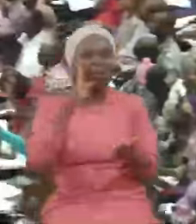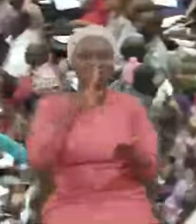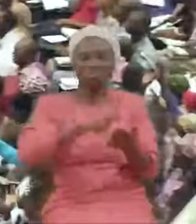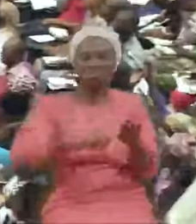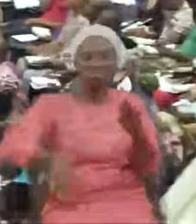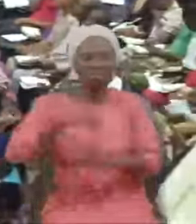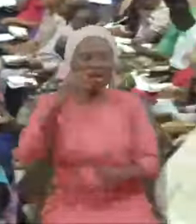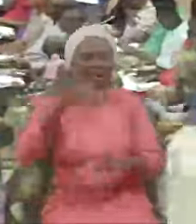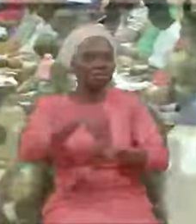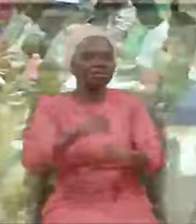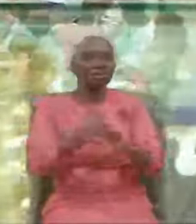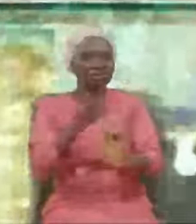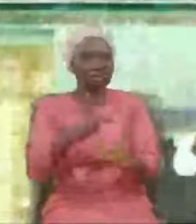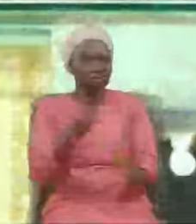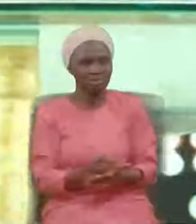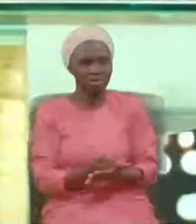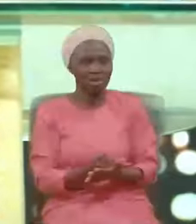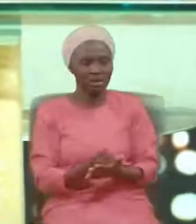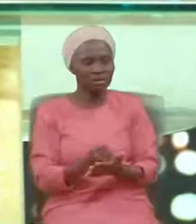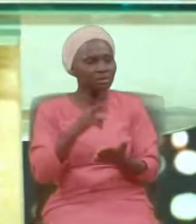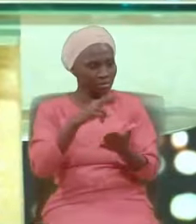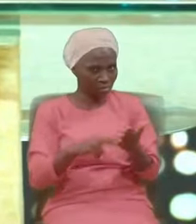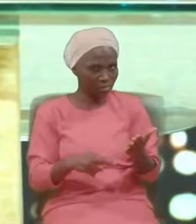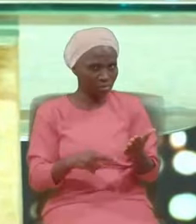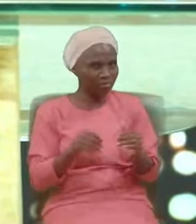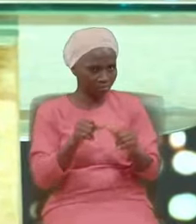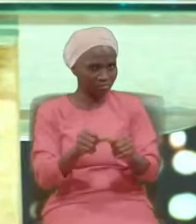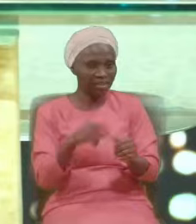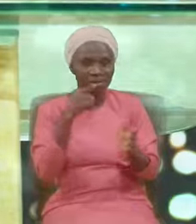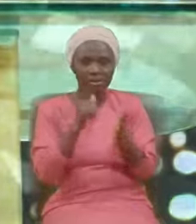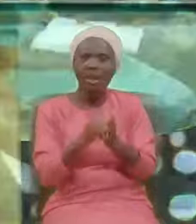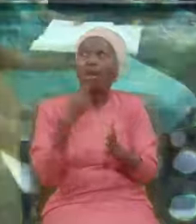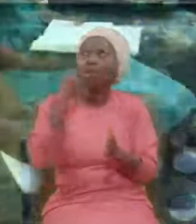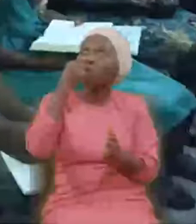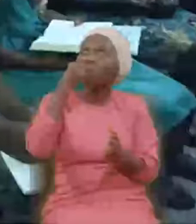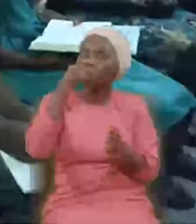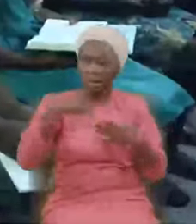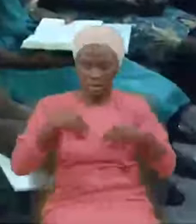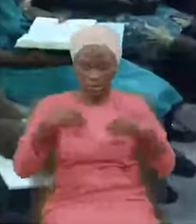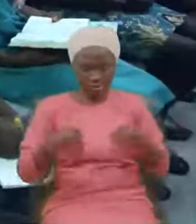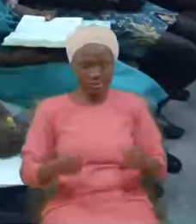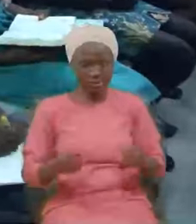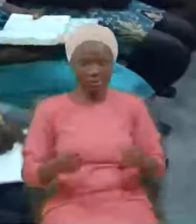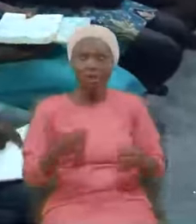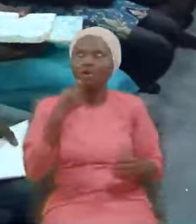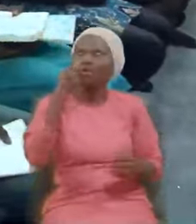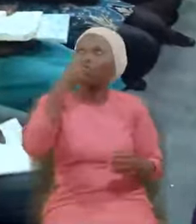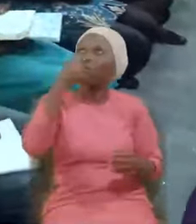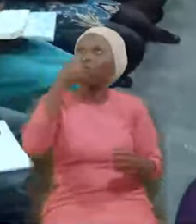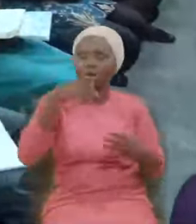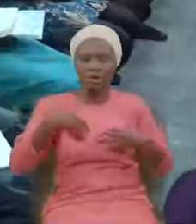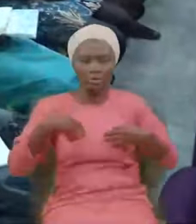disparaître. Et puis voyons la dernière partie qui guérit toutes tes maladies. Qui guérit